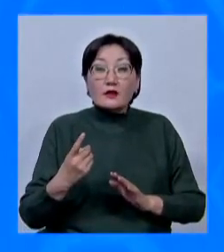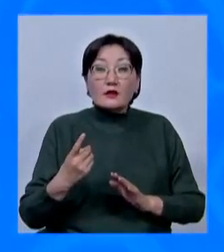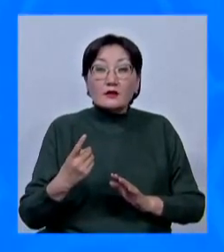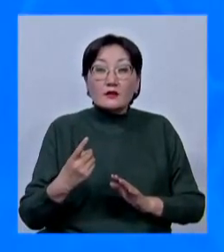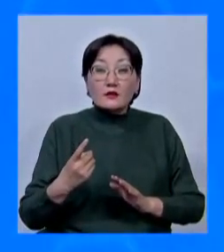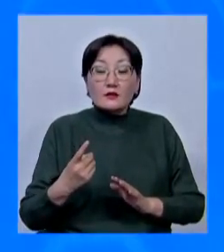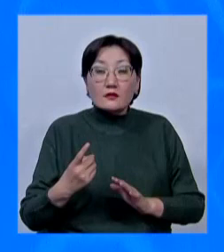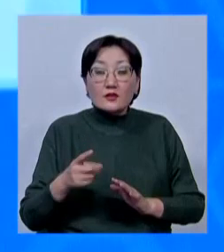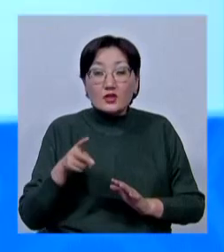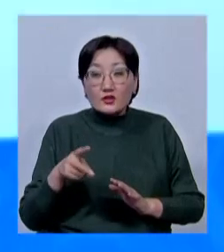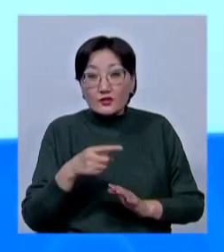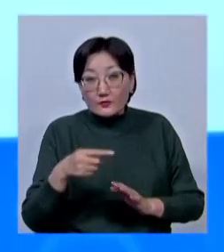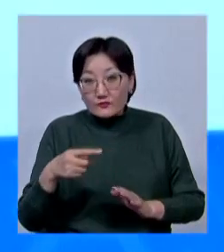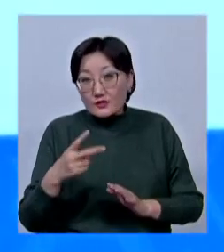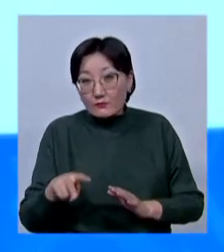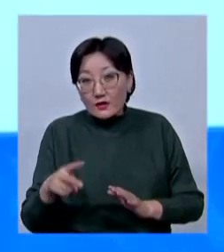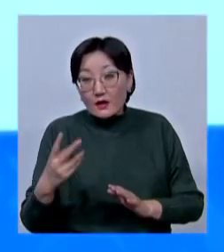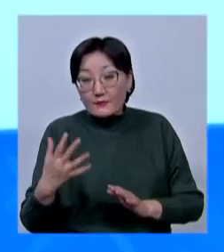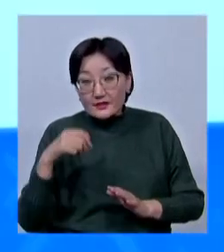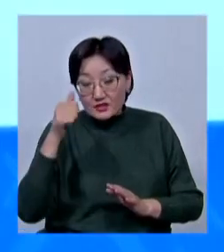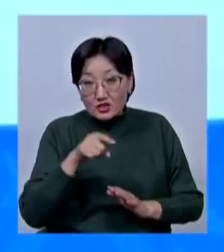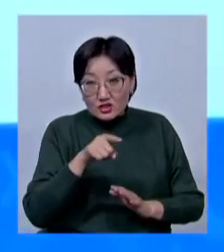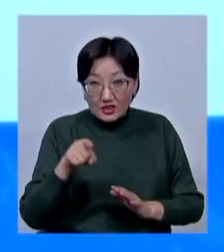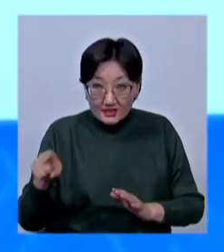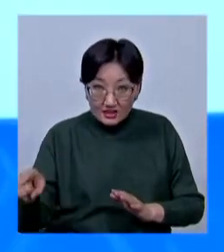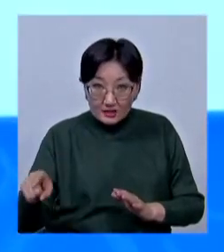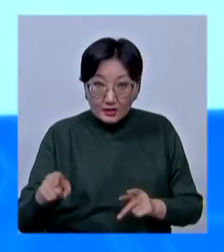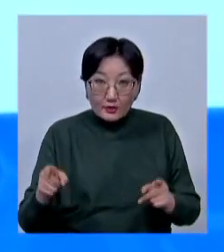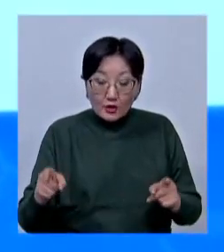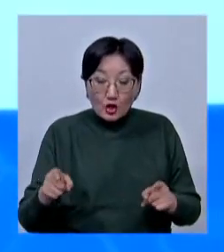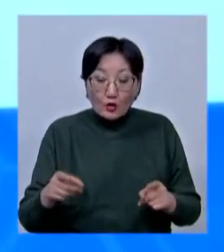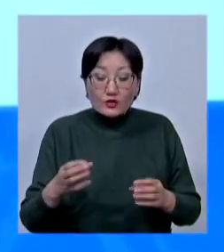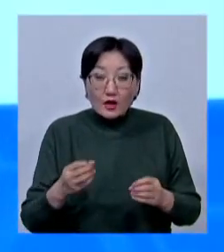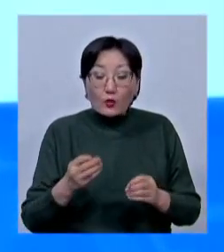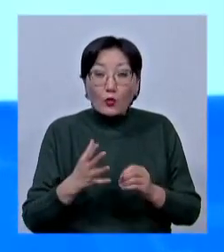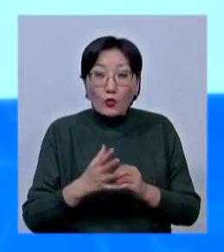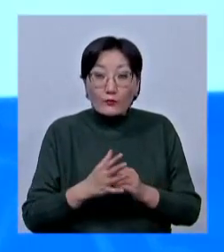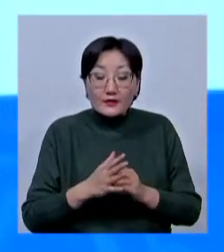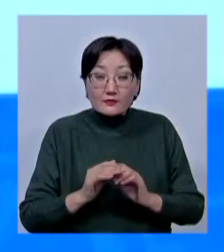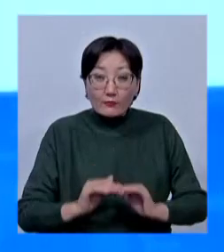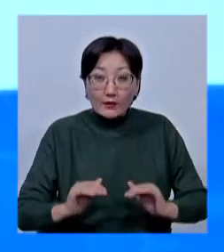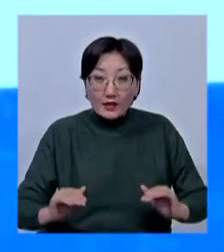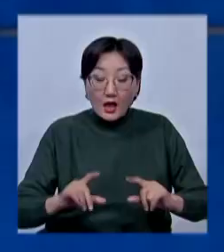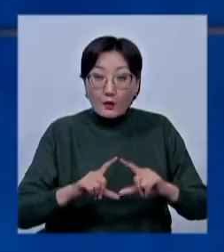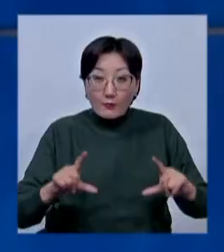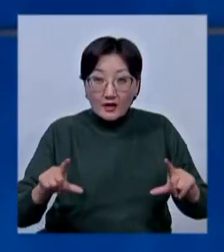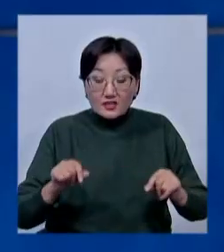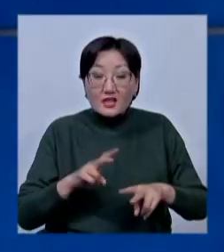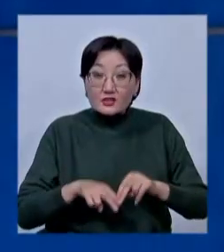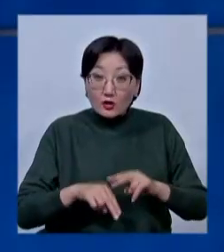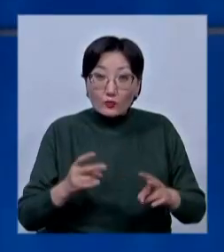21-ші жылдан 25-ші жылға дейін осы 5 жылдықта біз тағы да 15 балабақша салуымыз